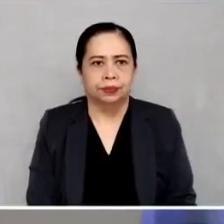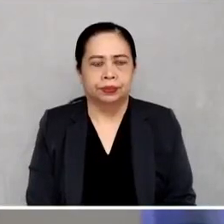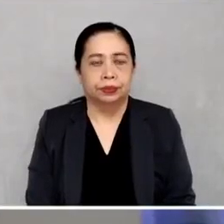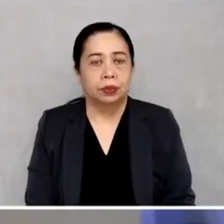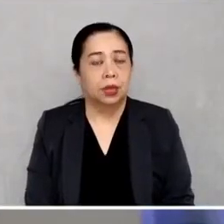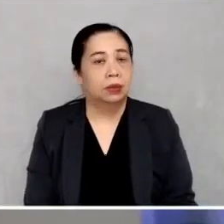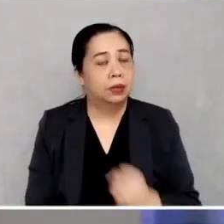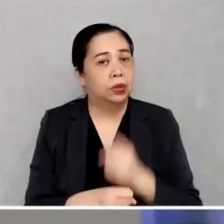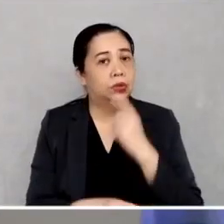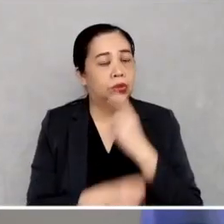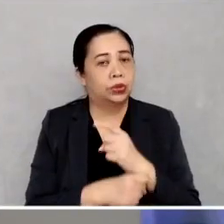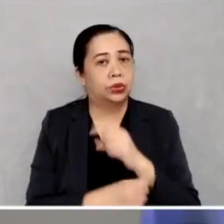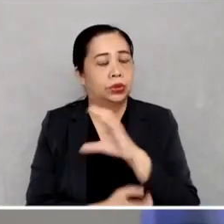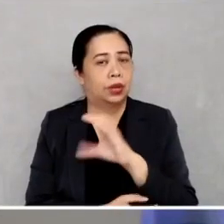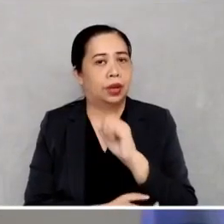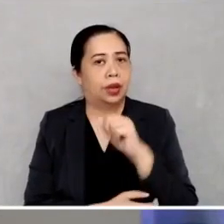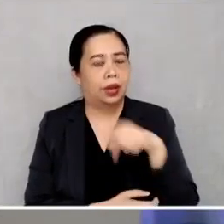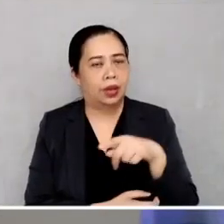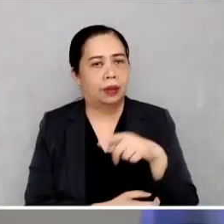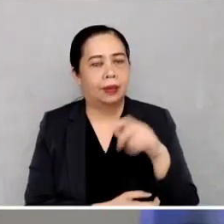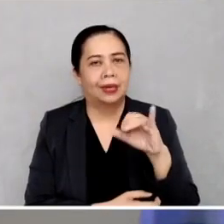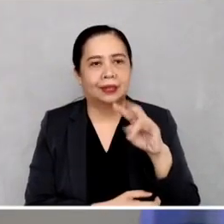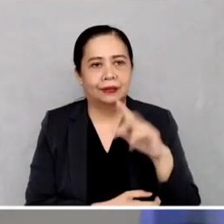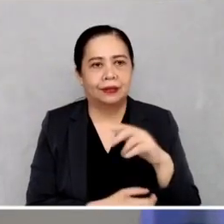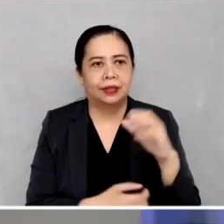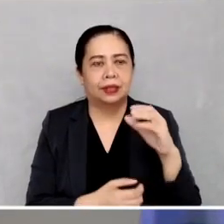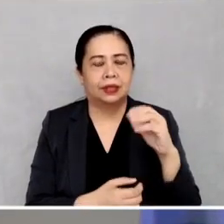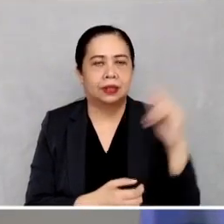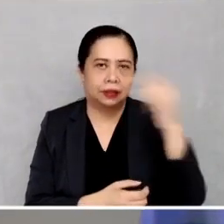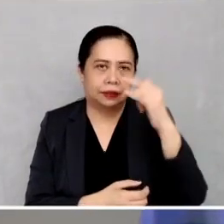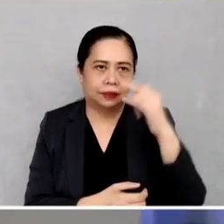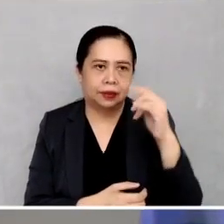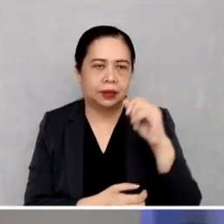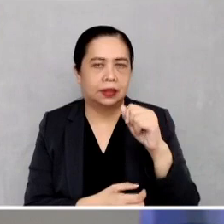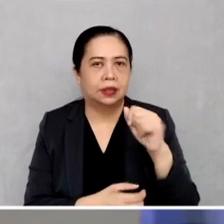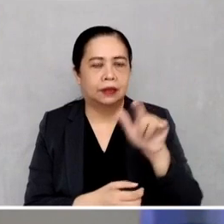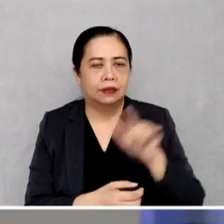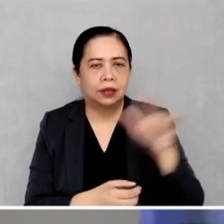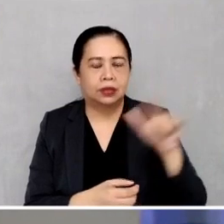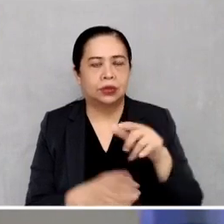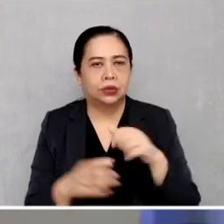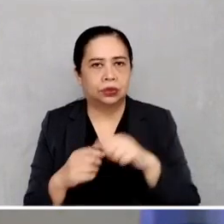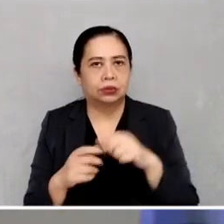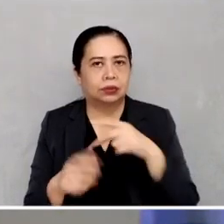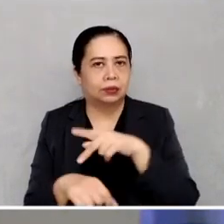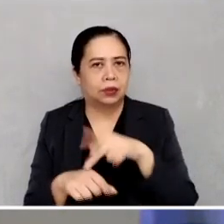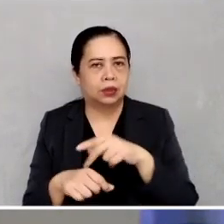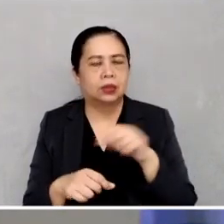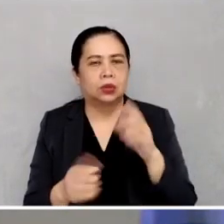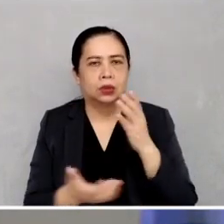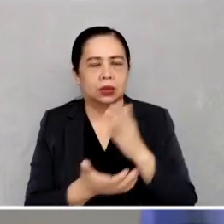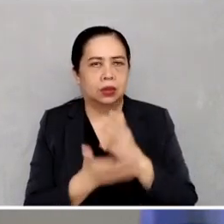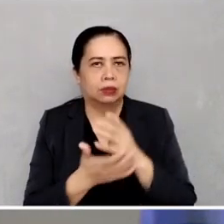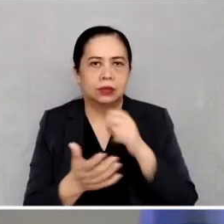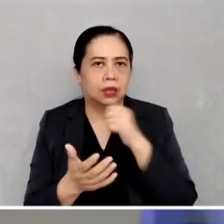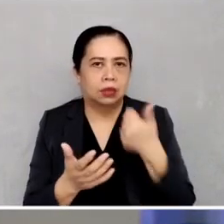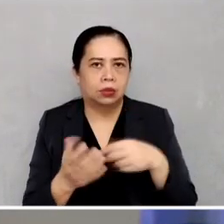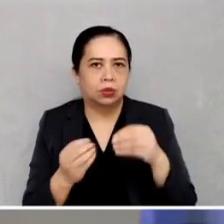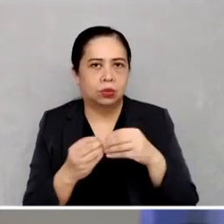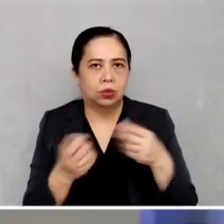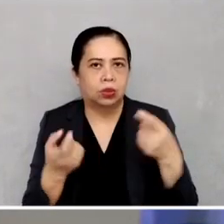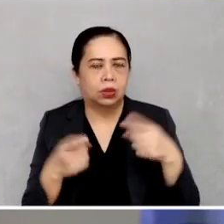Siniguro ng Civil Aviation Authority of the Philippines o CAAP na maiiwasan ng maulit ang problema sa air